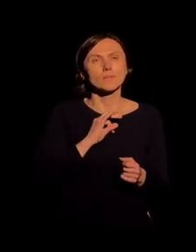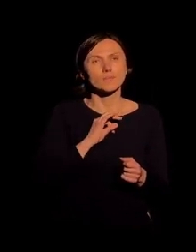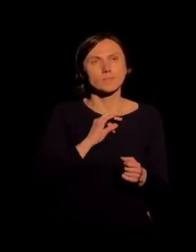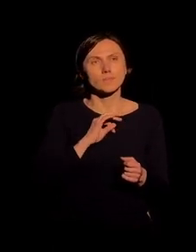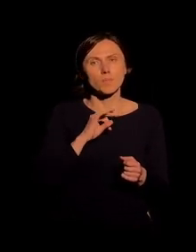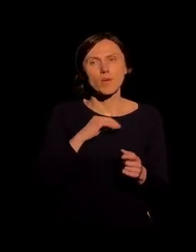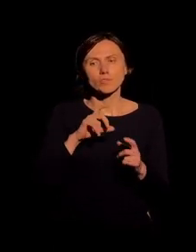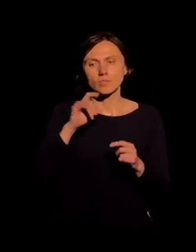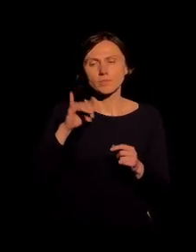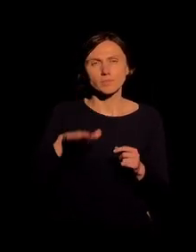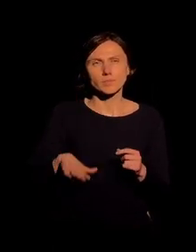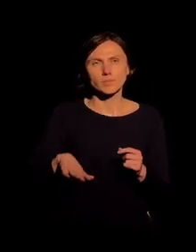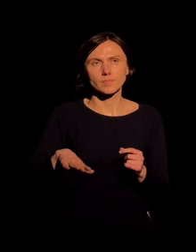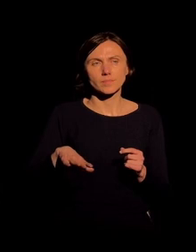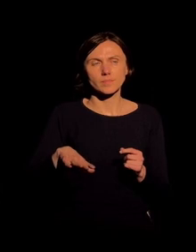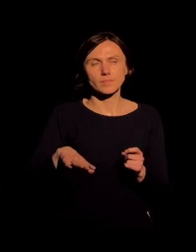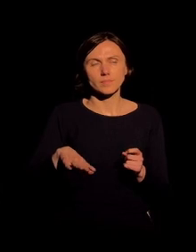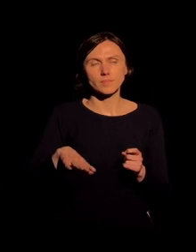mój okres